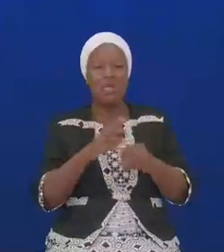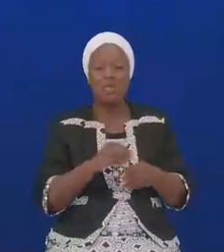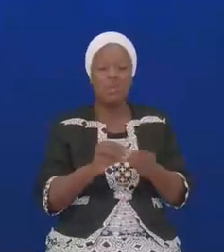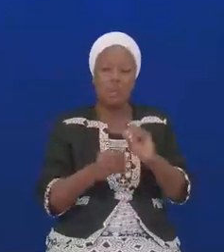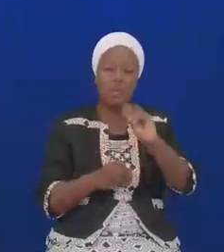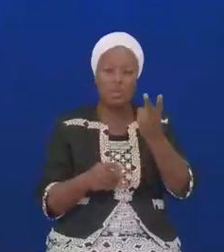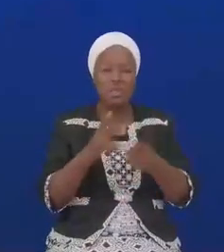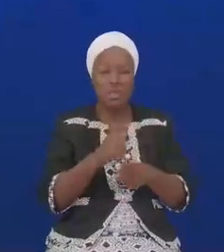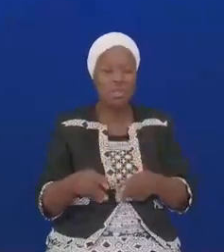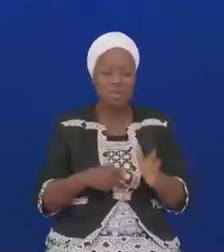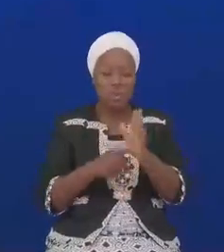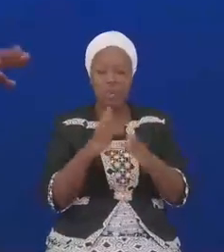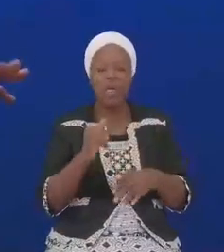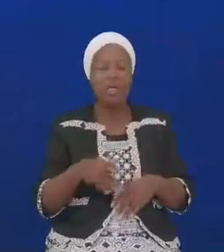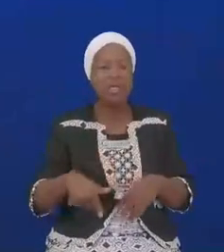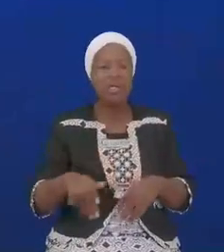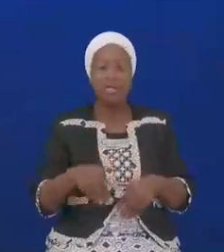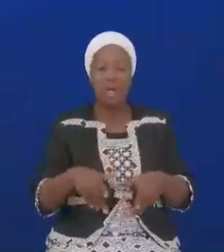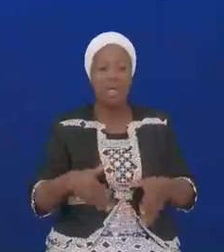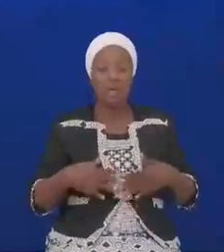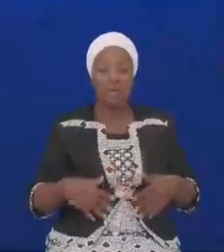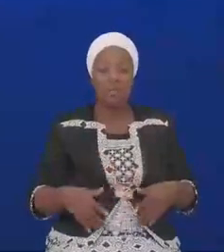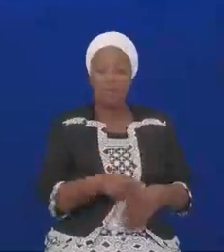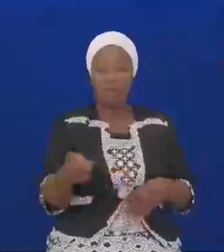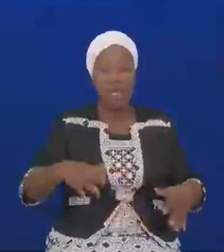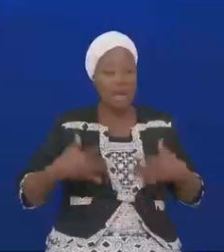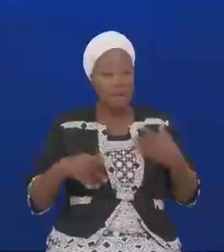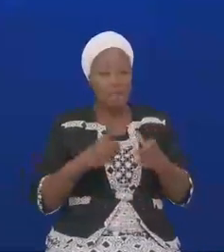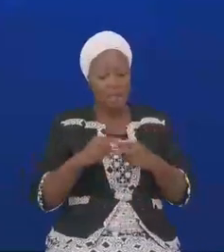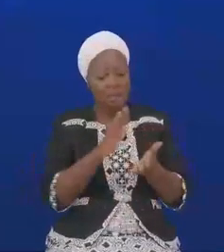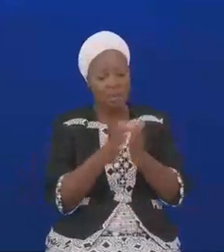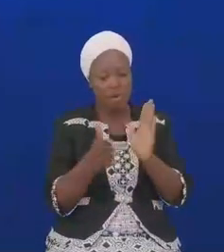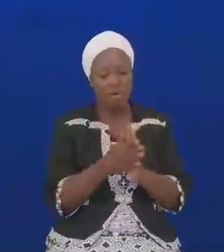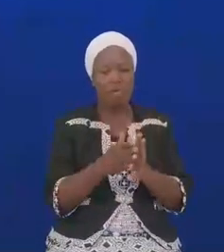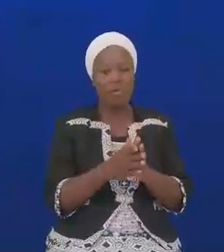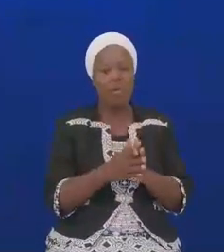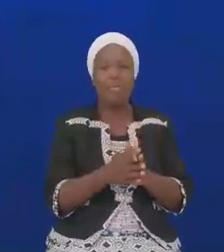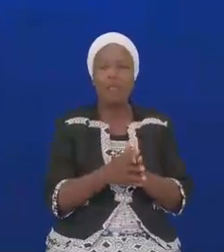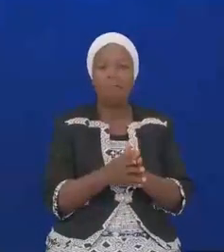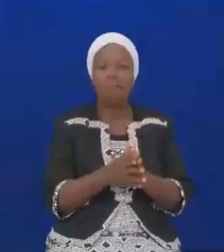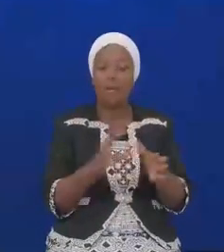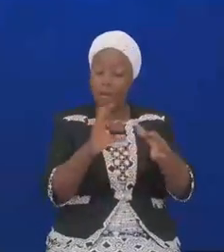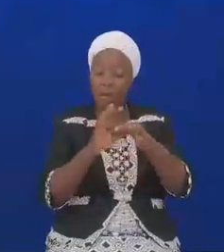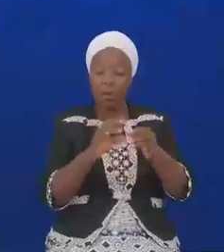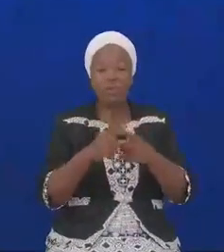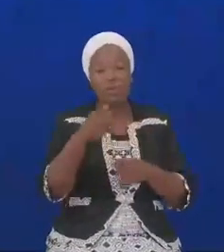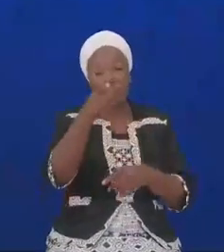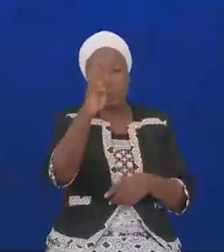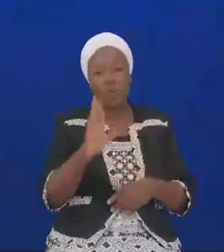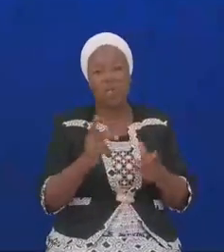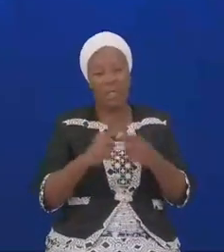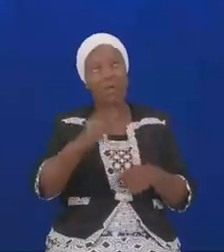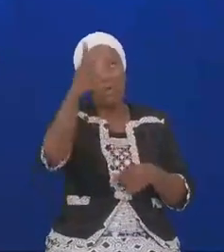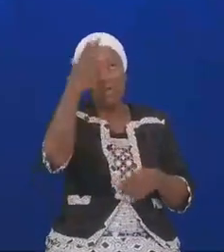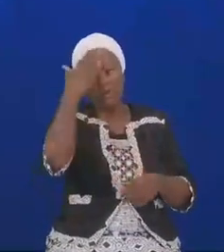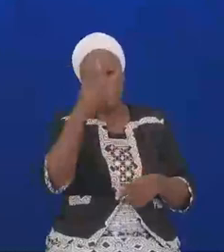style de vie qu'ils appartiennent au Seigneur et Dieu aussi les reconnaît et dit, je serai leur